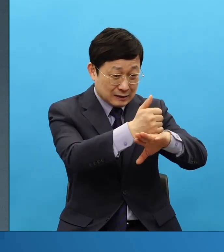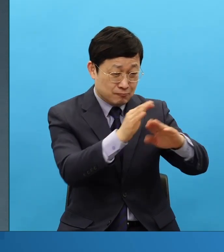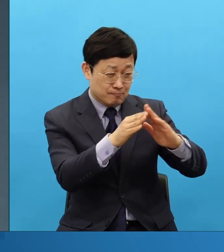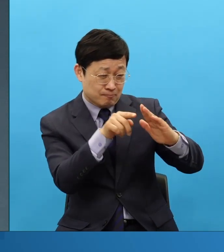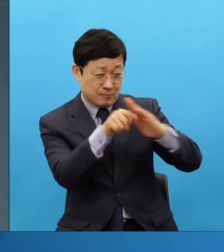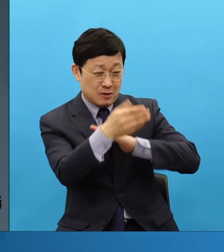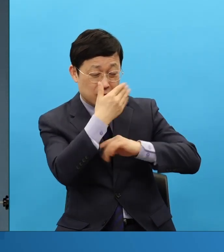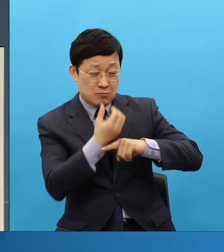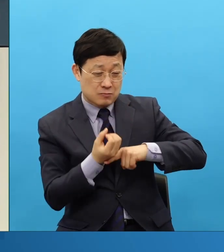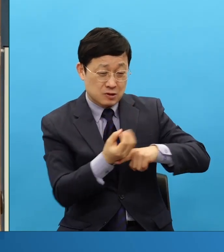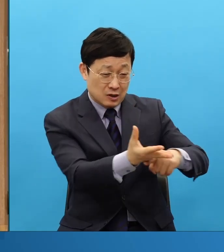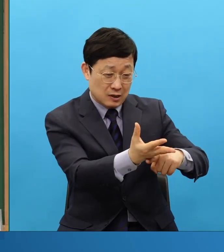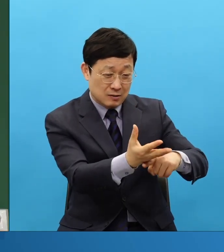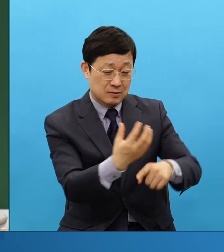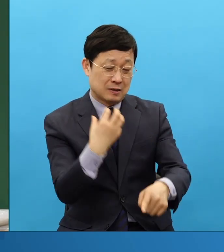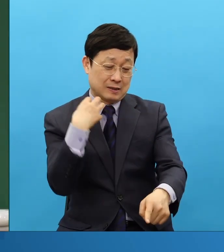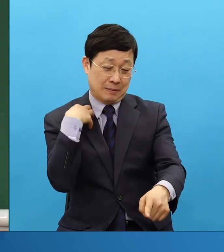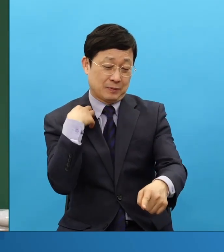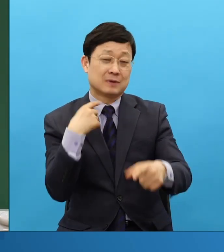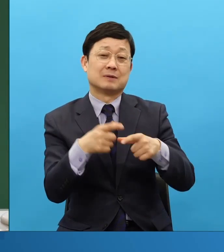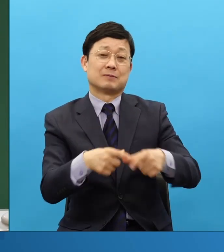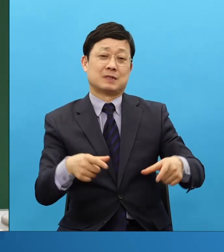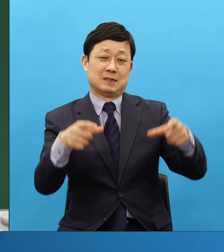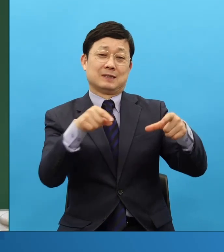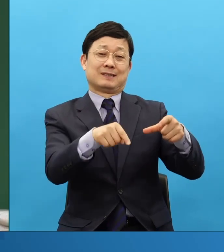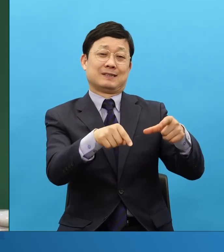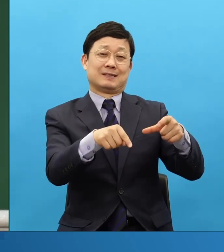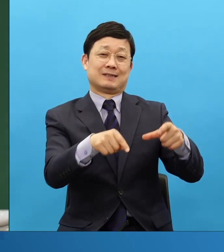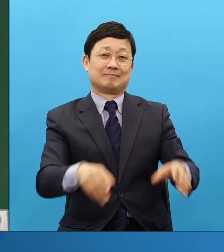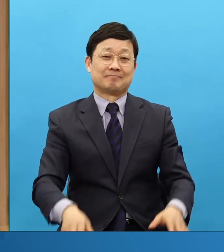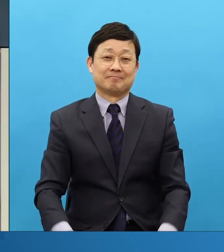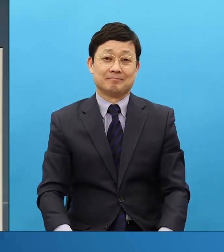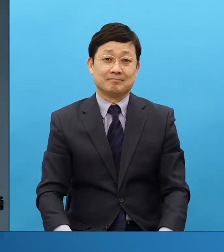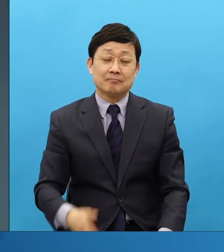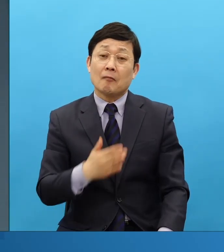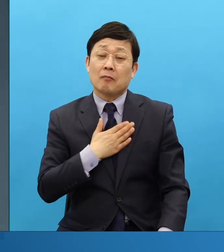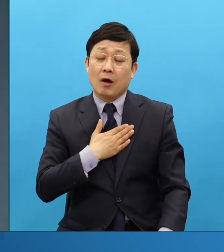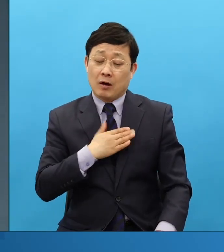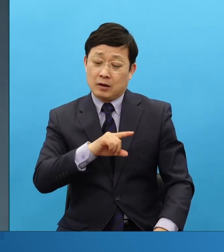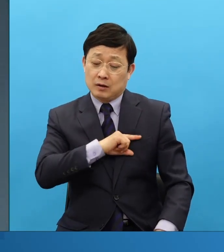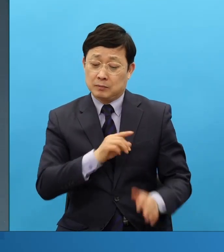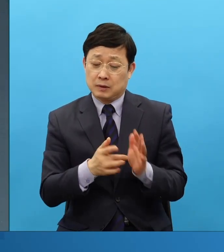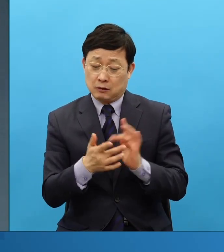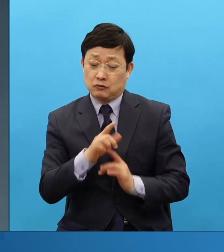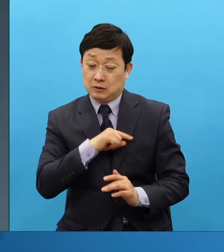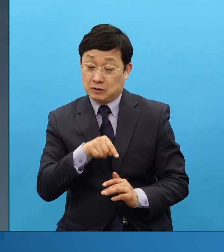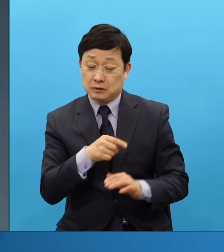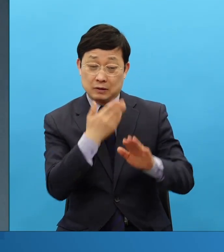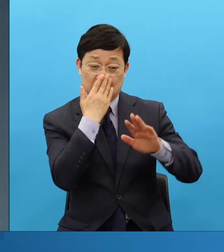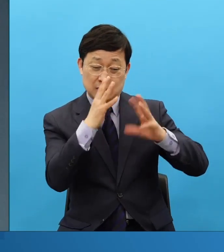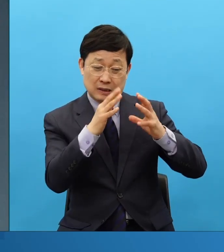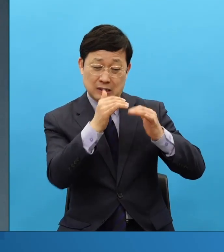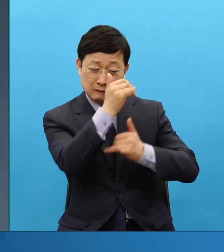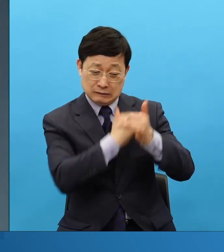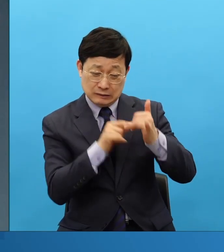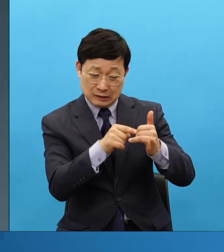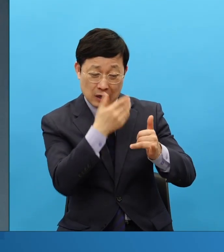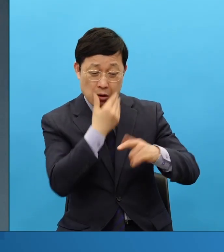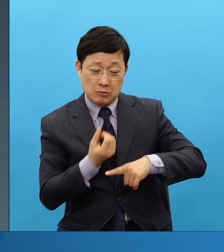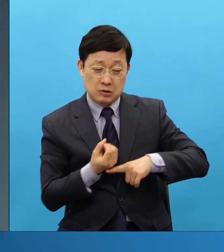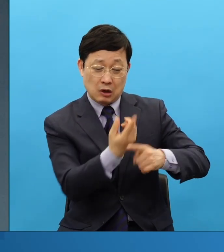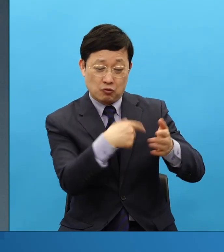my name before kings. 내 이름을 이스라엘 자손에게. Carrying my name before the people of